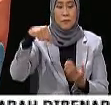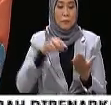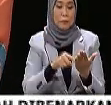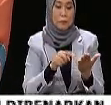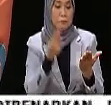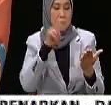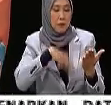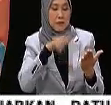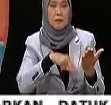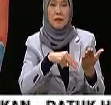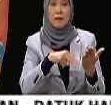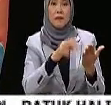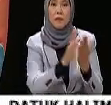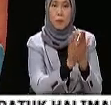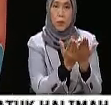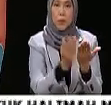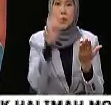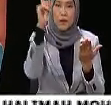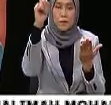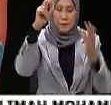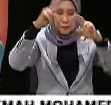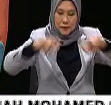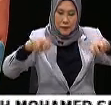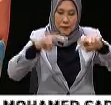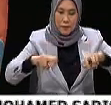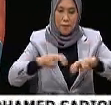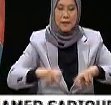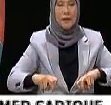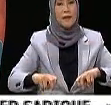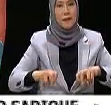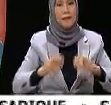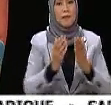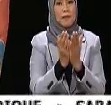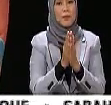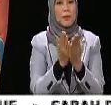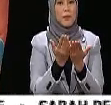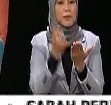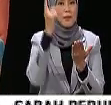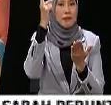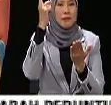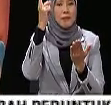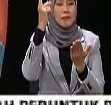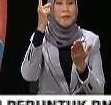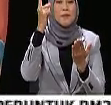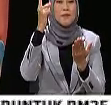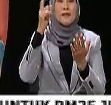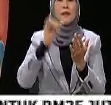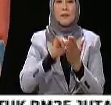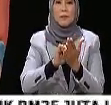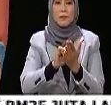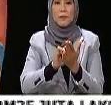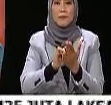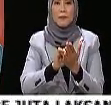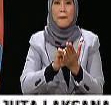maksudnya ialah kita kajilah kita buat kajian itu masuk dia maka langsung itu dalam kita menangani bak seperti